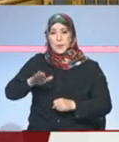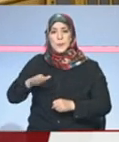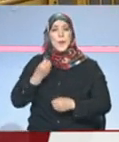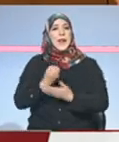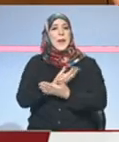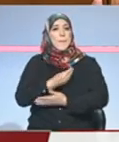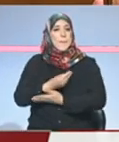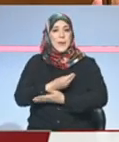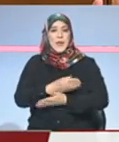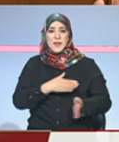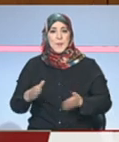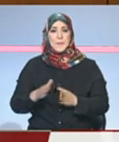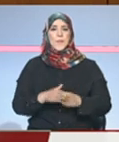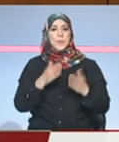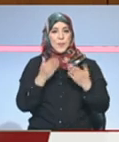الولدان.